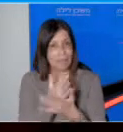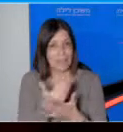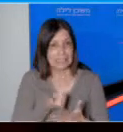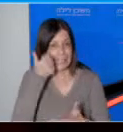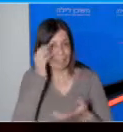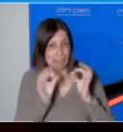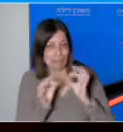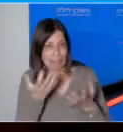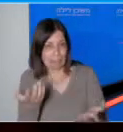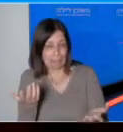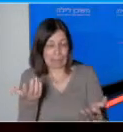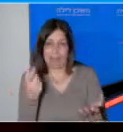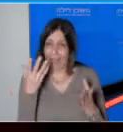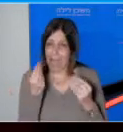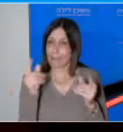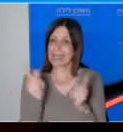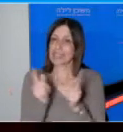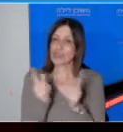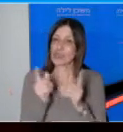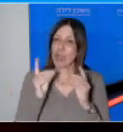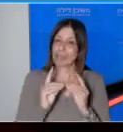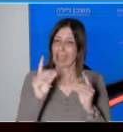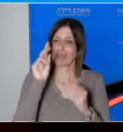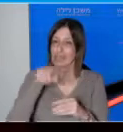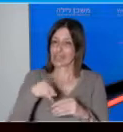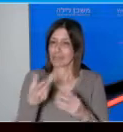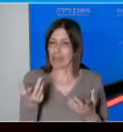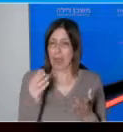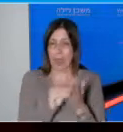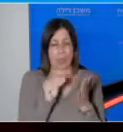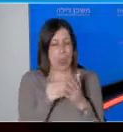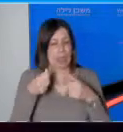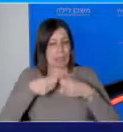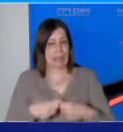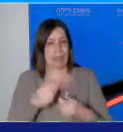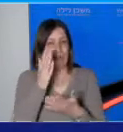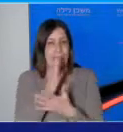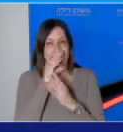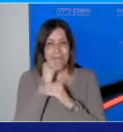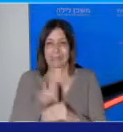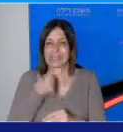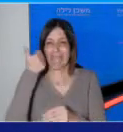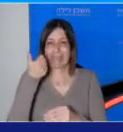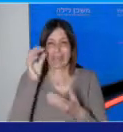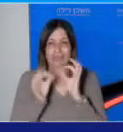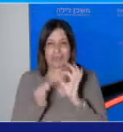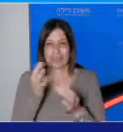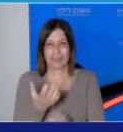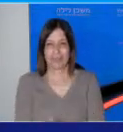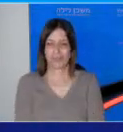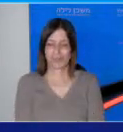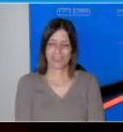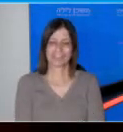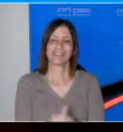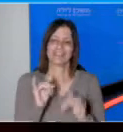את אומרת, את יודעת, הרבה קיצורי דרך יש פה, טל, כאילו, את יודעת, היא לא התפקדה, כבר מדברים עליה כשרת המשפטים.